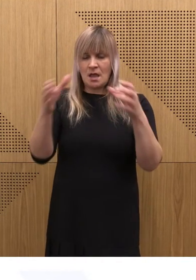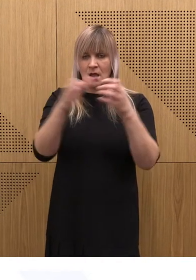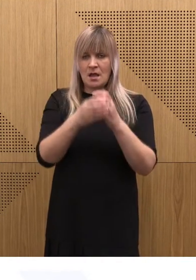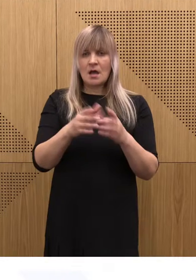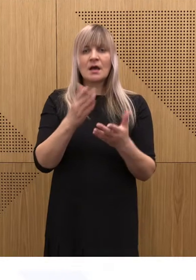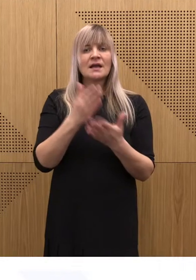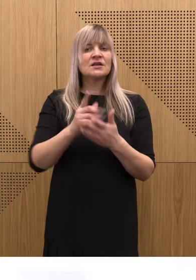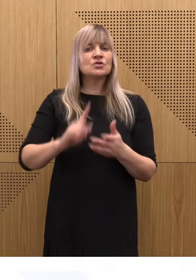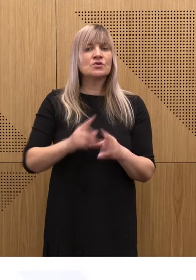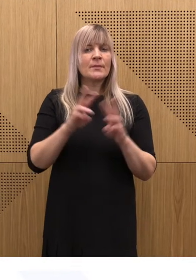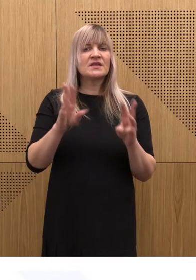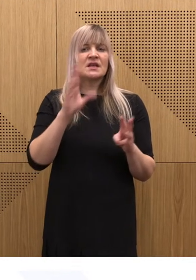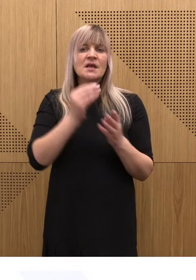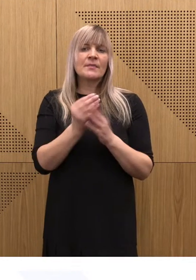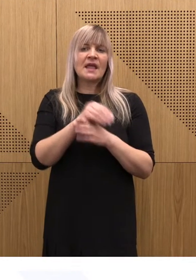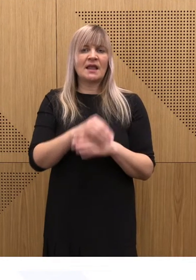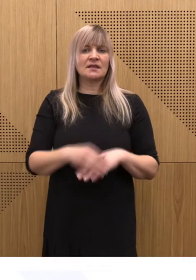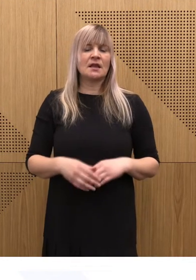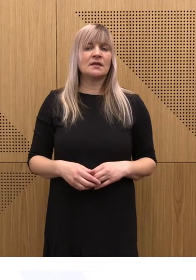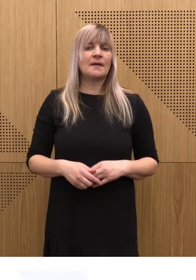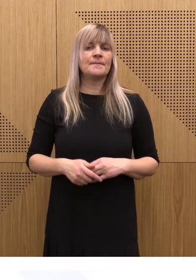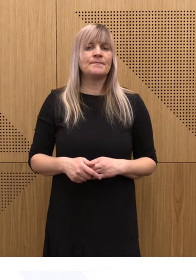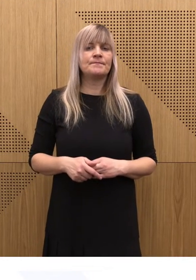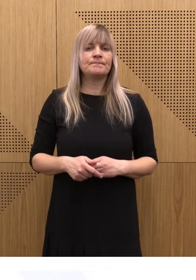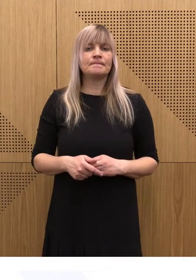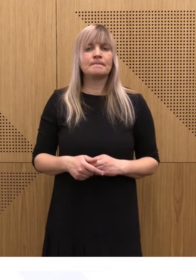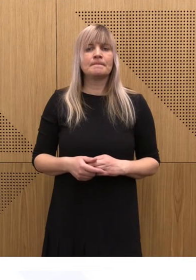sotsiaalminister saab veel täiendada seda.